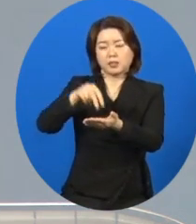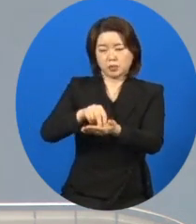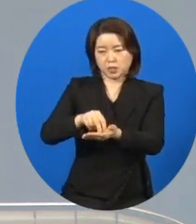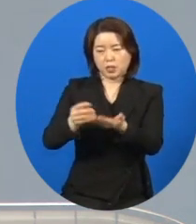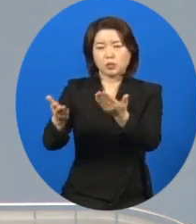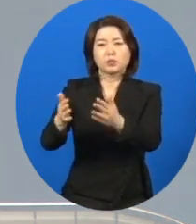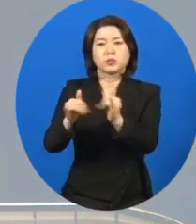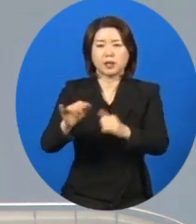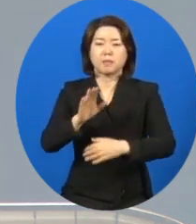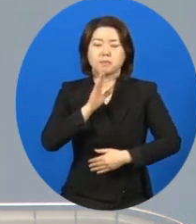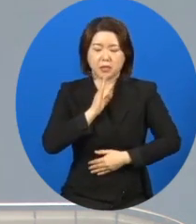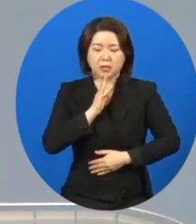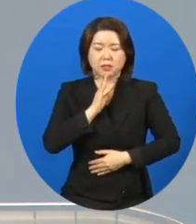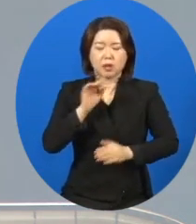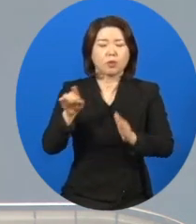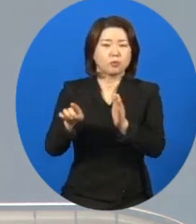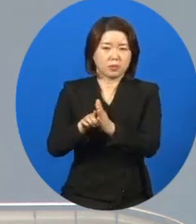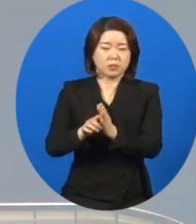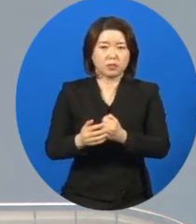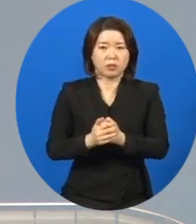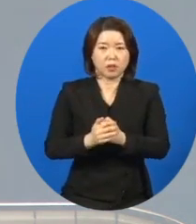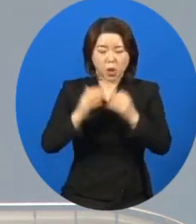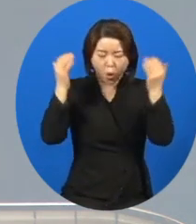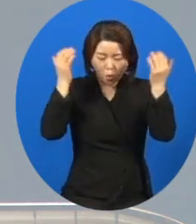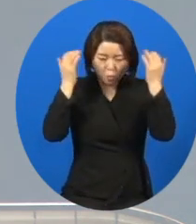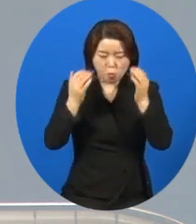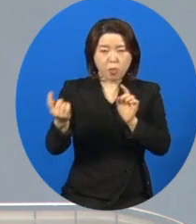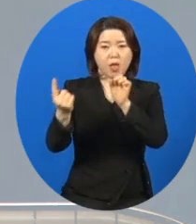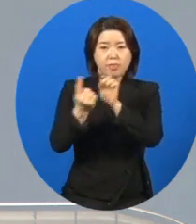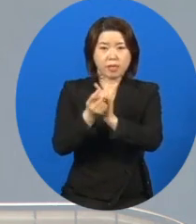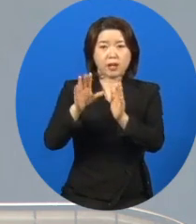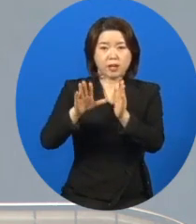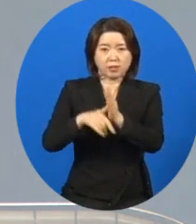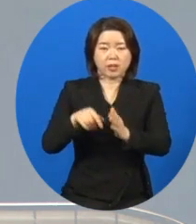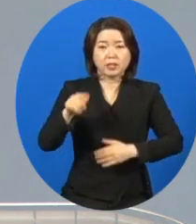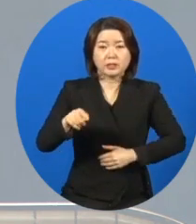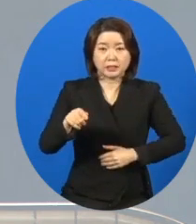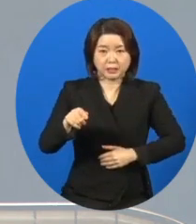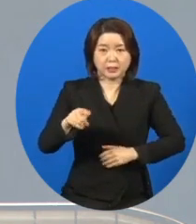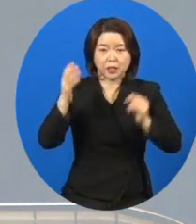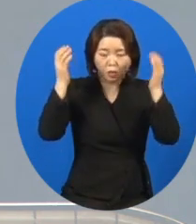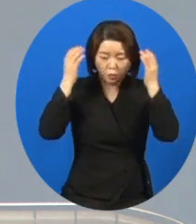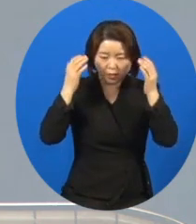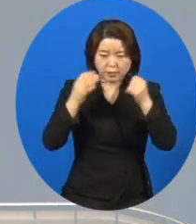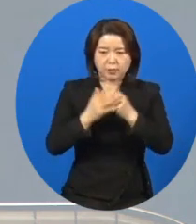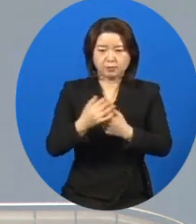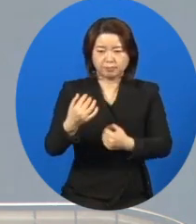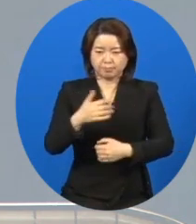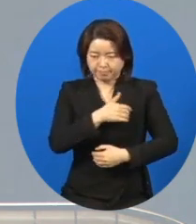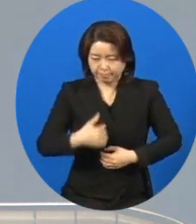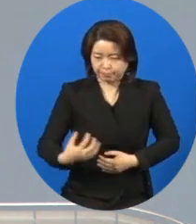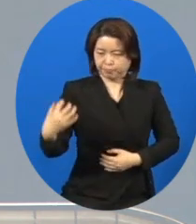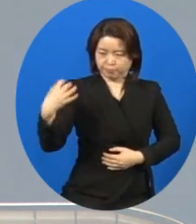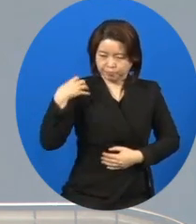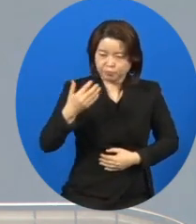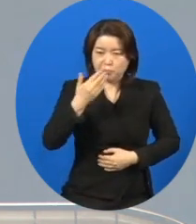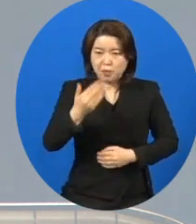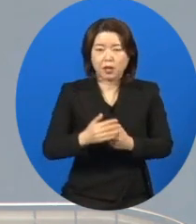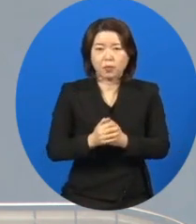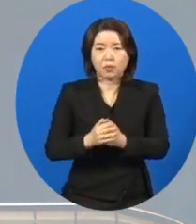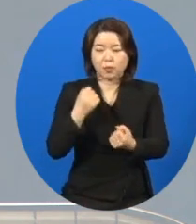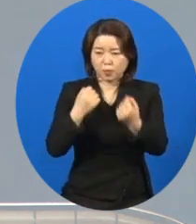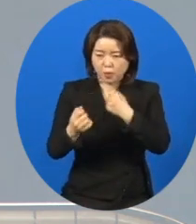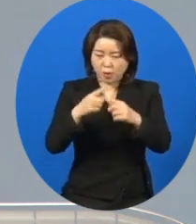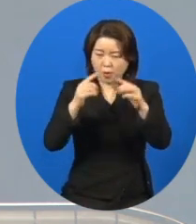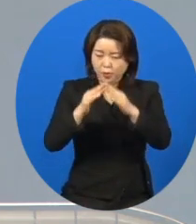사람이구나. 고난을 당할 때 그 고난도 감수하고 교회를 섬기는